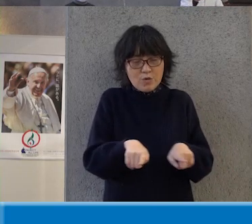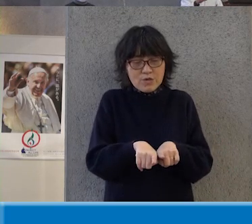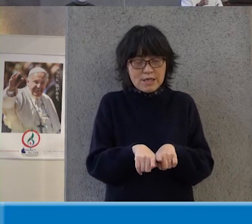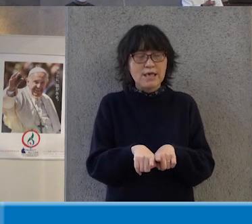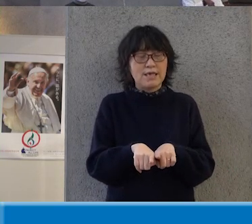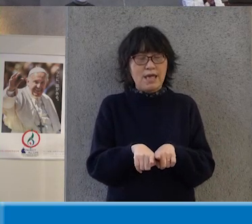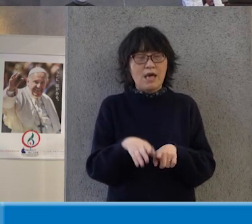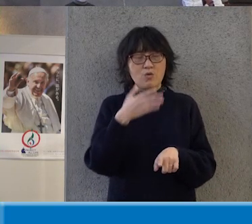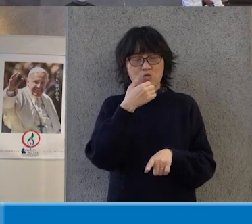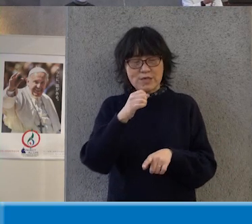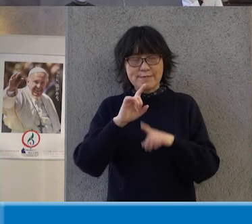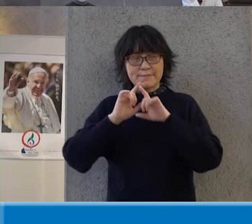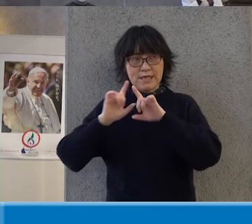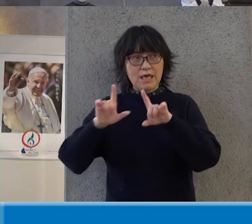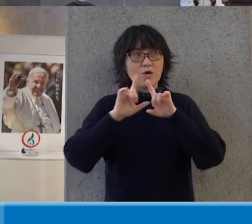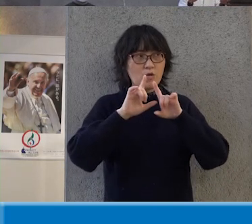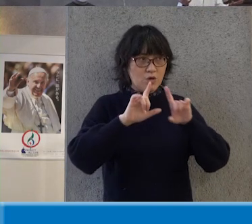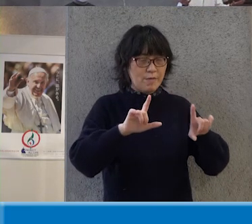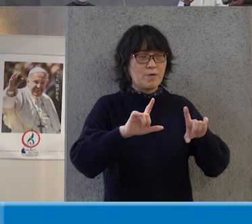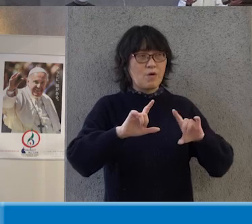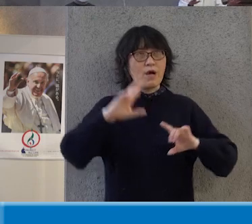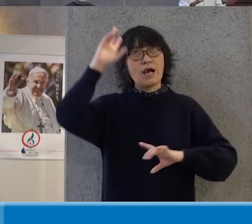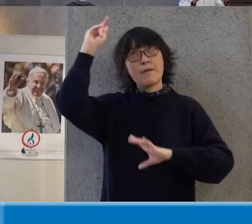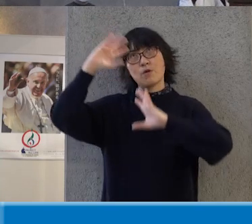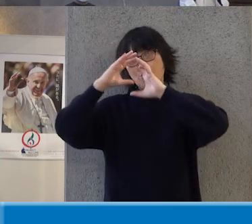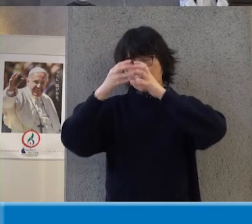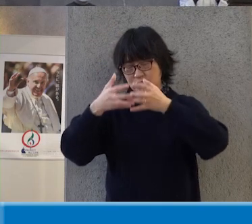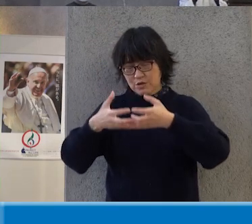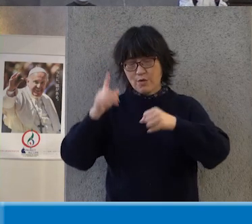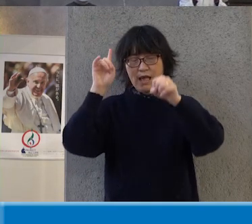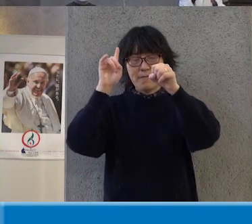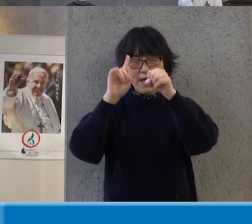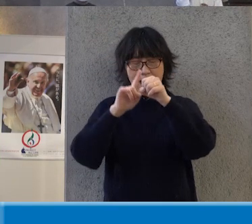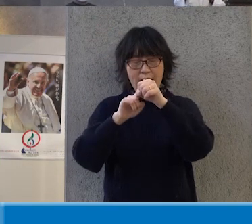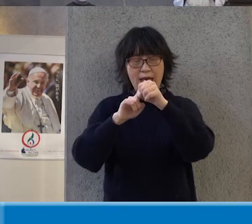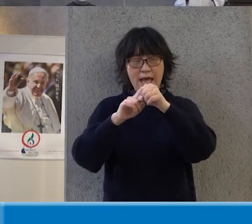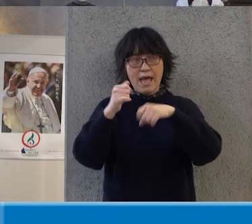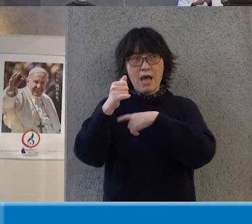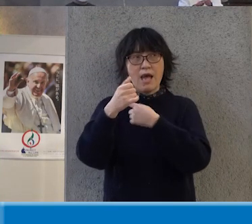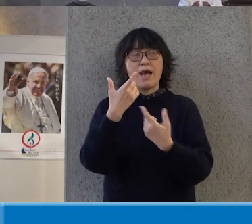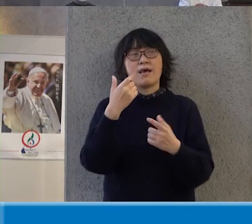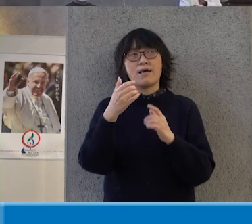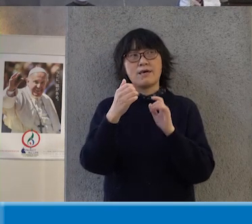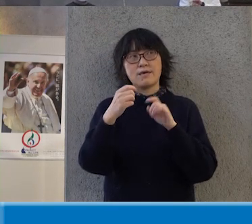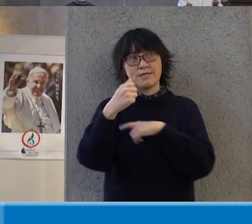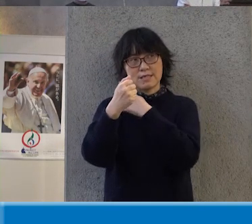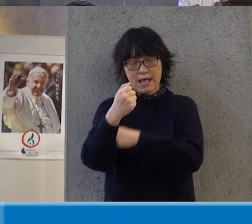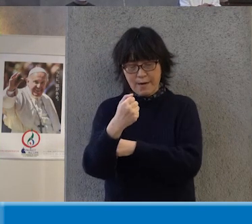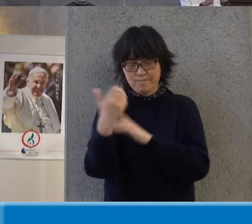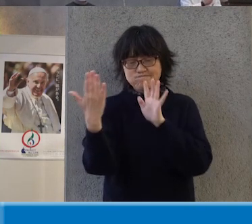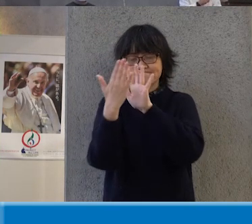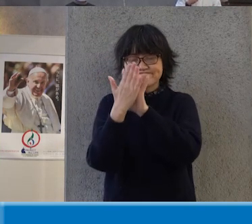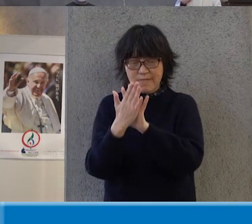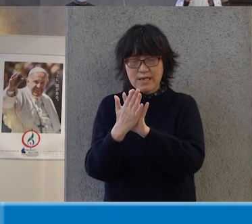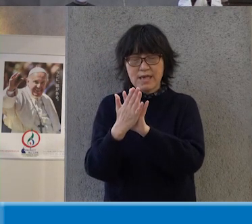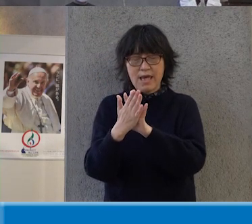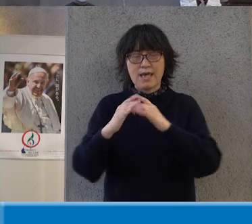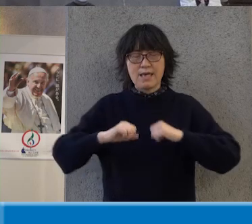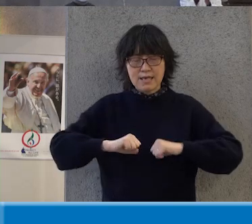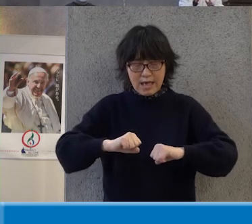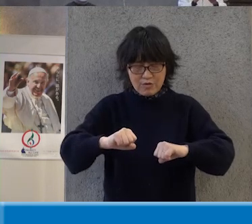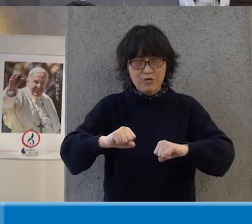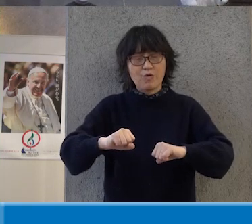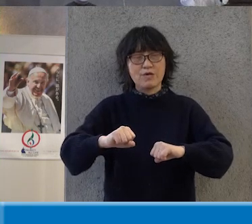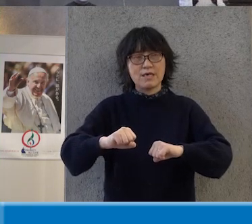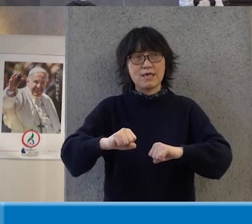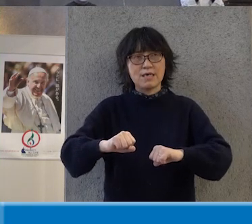に励み、神の国のために力を合わせていくことができますように、共にこのミサを捧